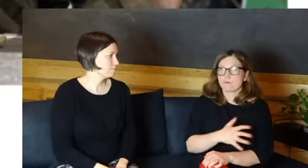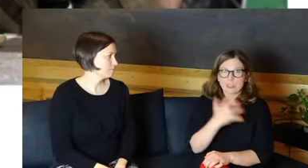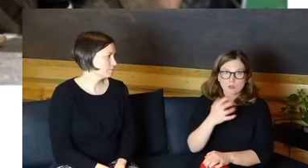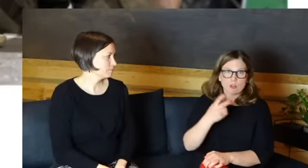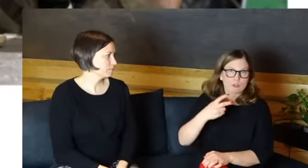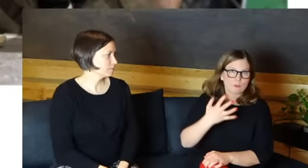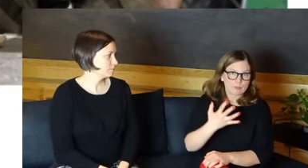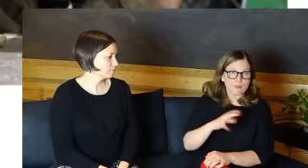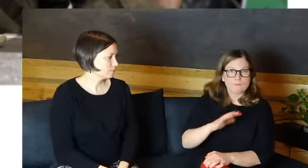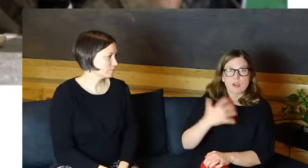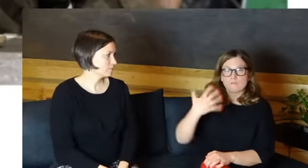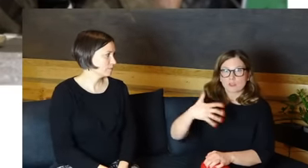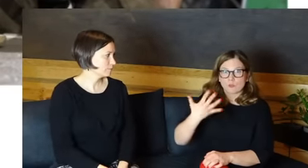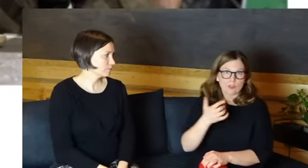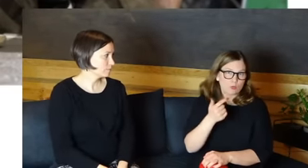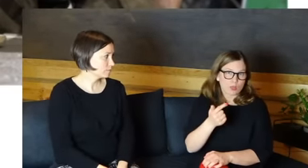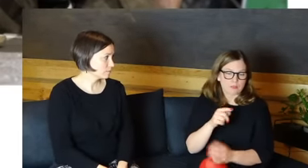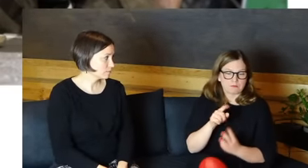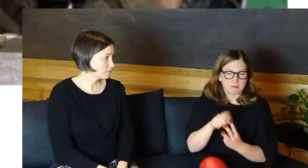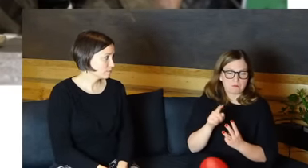5025 vai